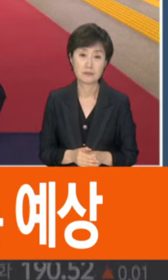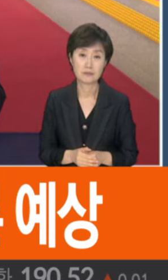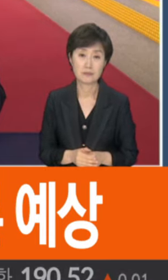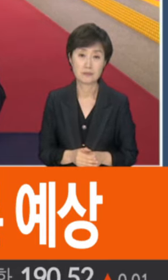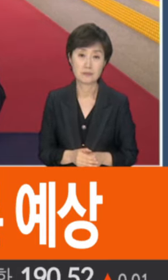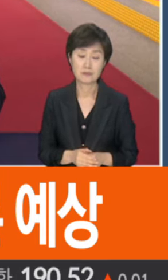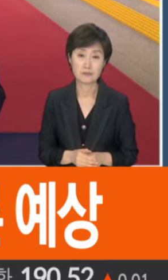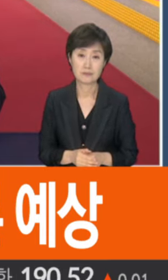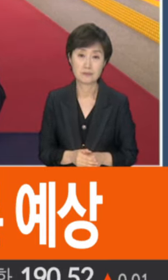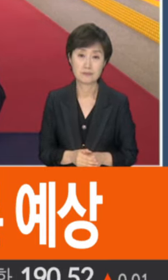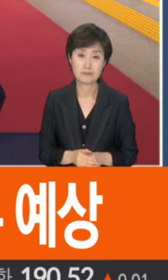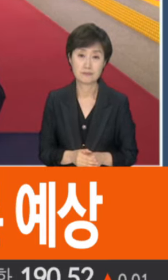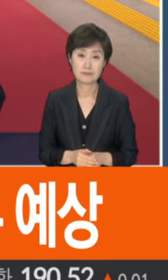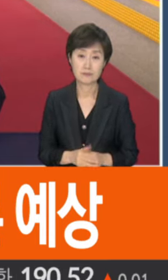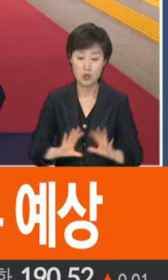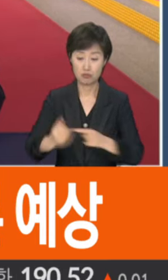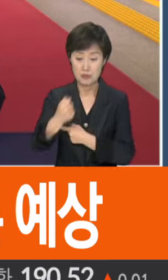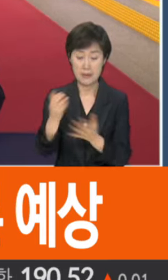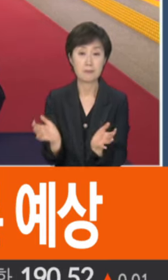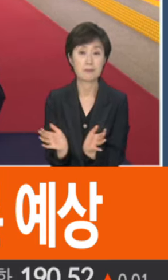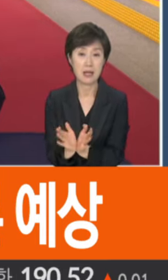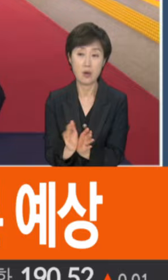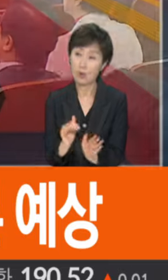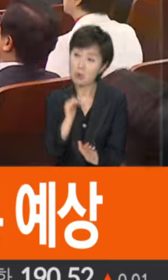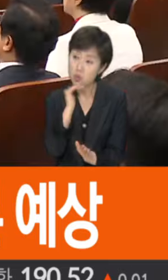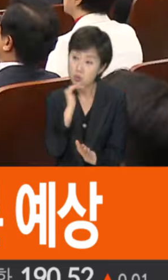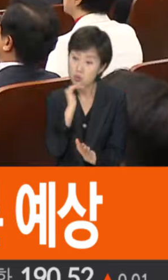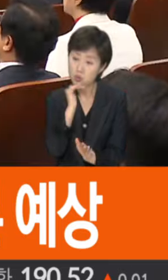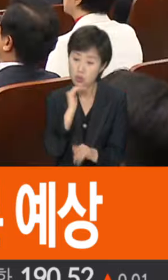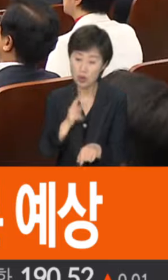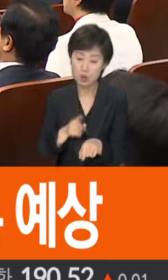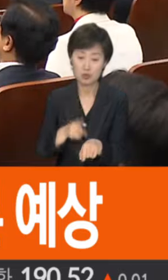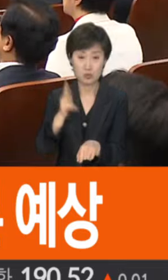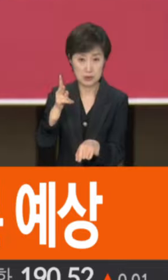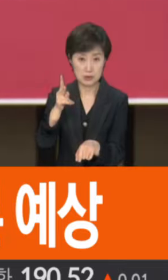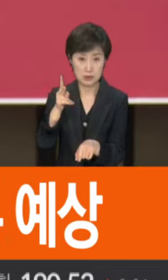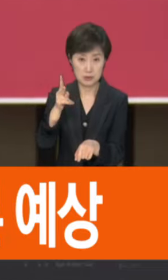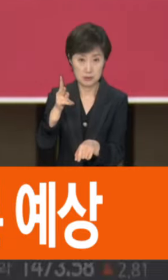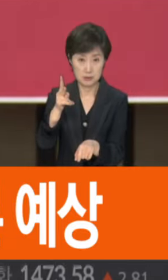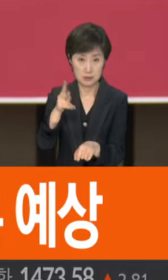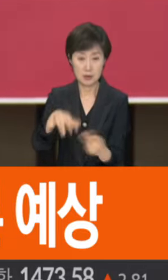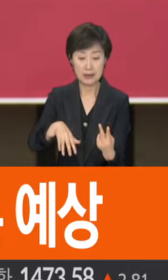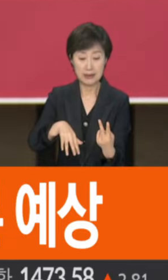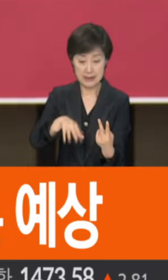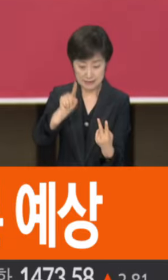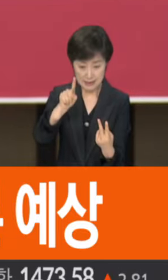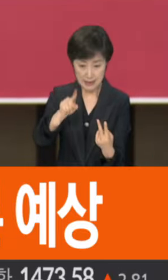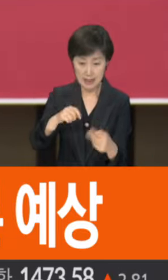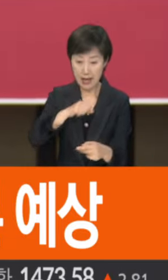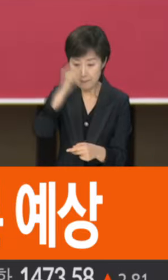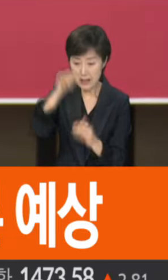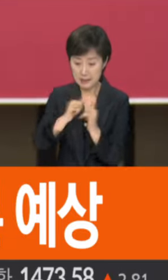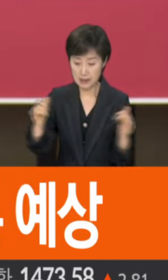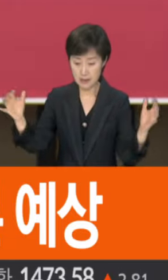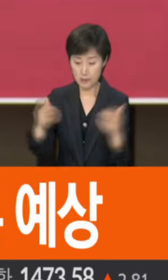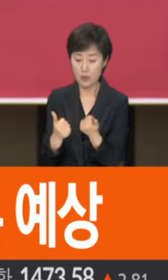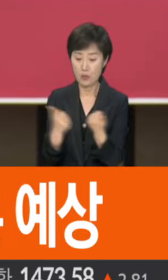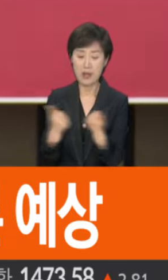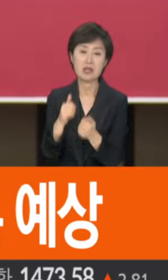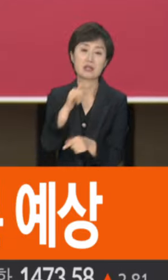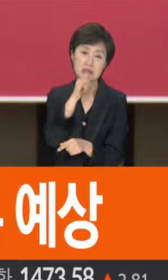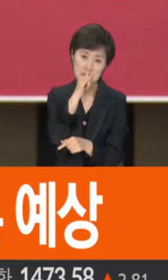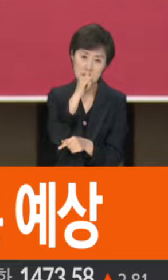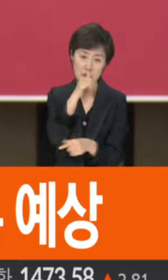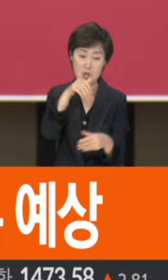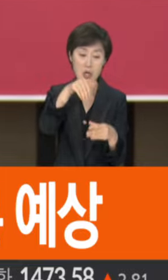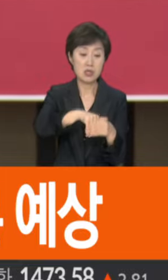하다면서요네 그렇습니다 국민의 힘은 잠시 후인 오후 2시부터는 총회를 여는데요이 자리에서 총선